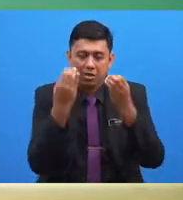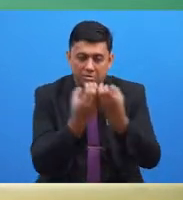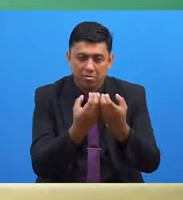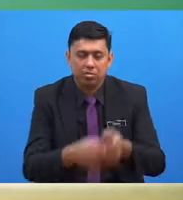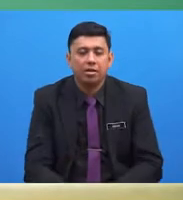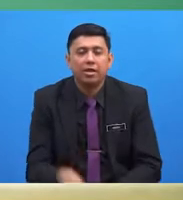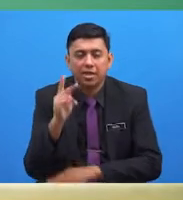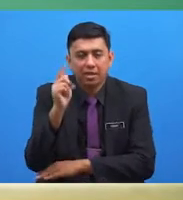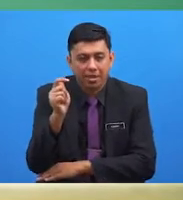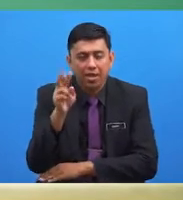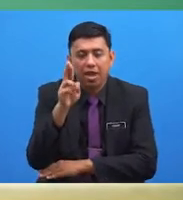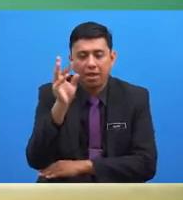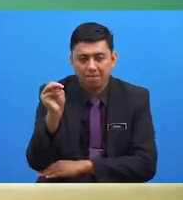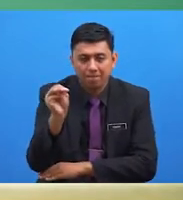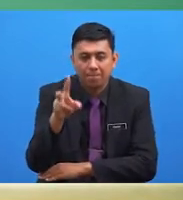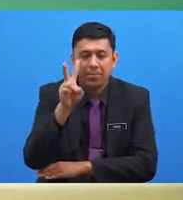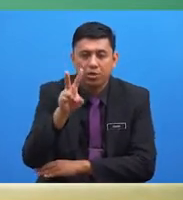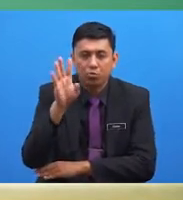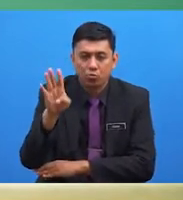ini adalah sebanyak